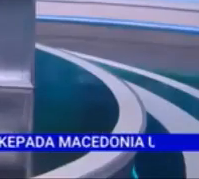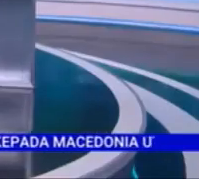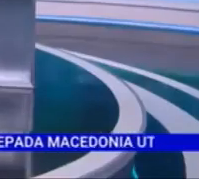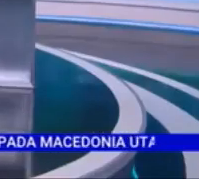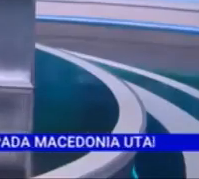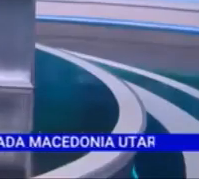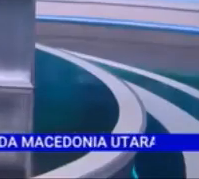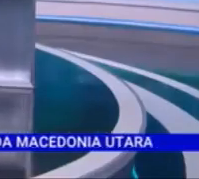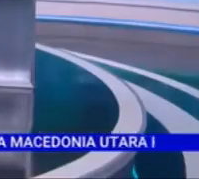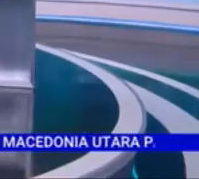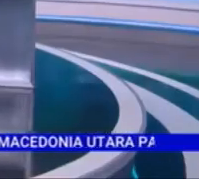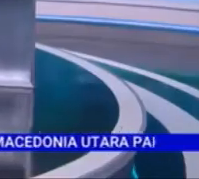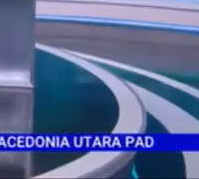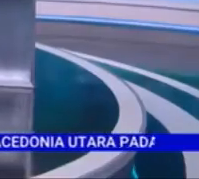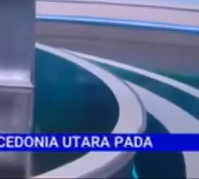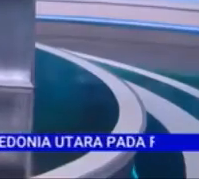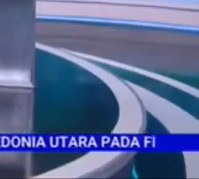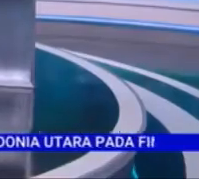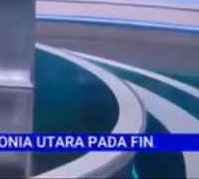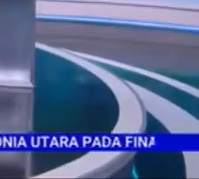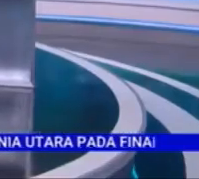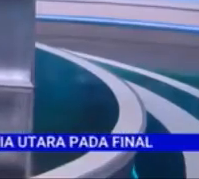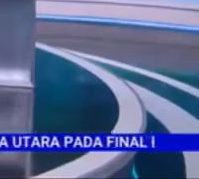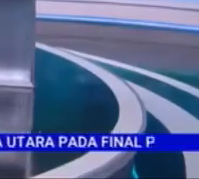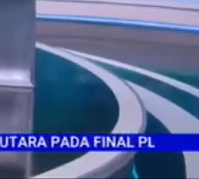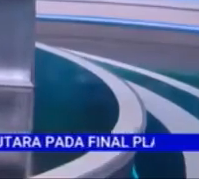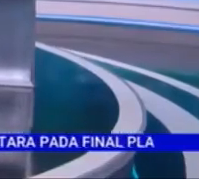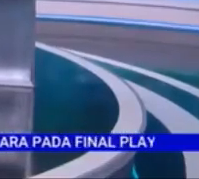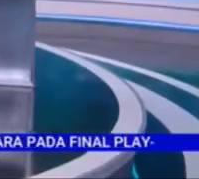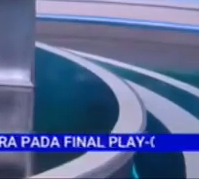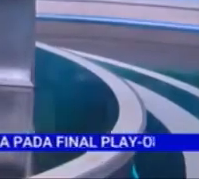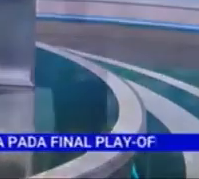disampaikan. Saudara, berikut paparan utama malam ini.